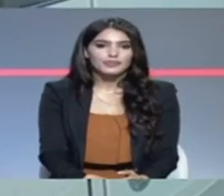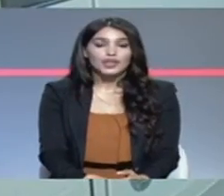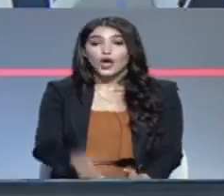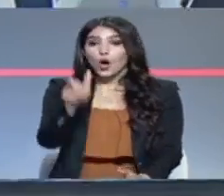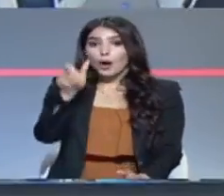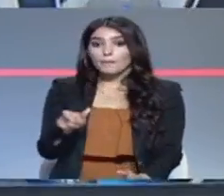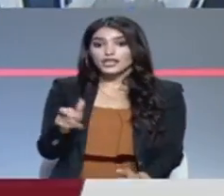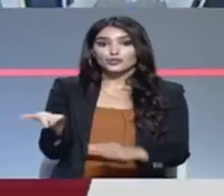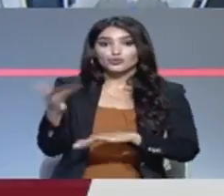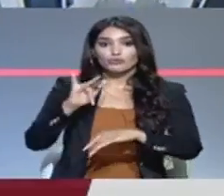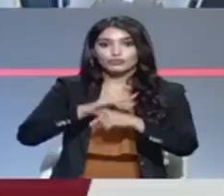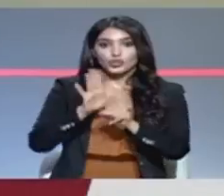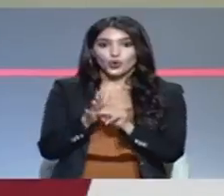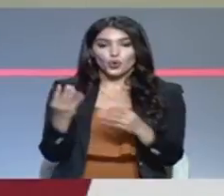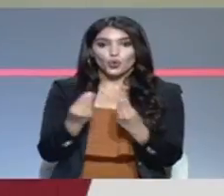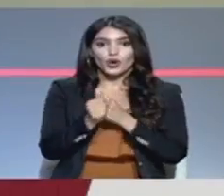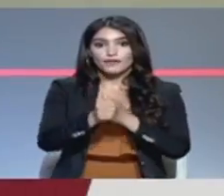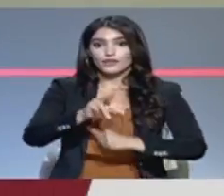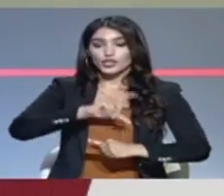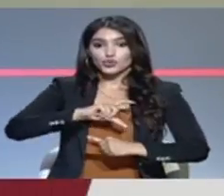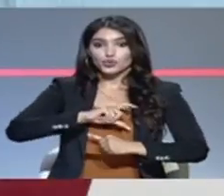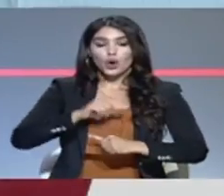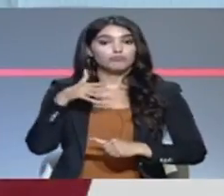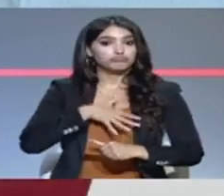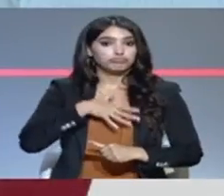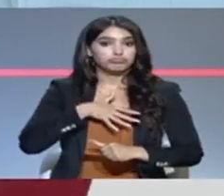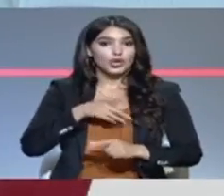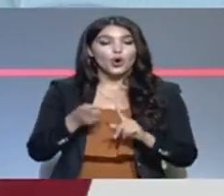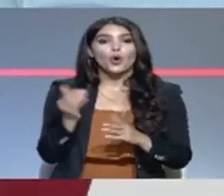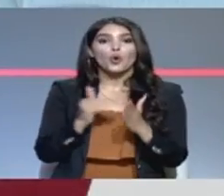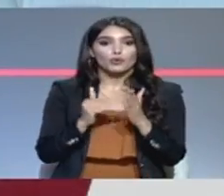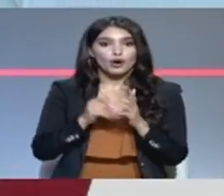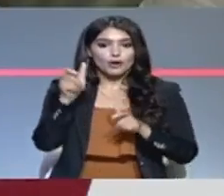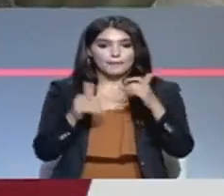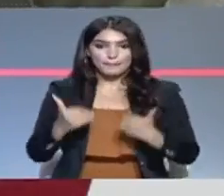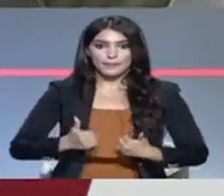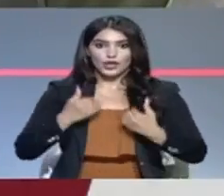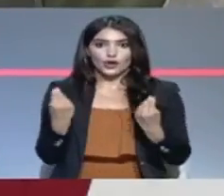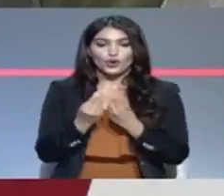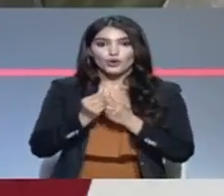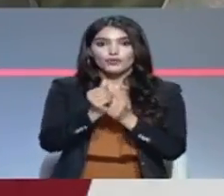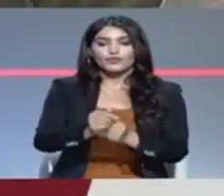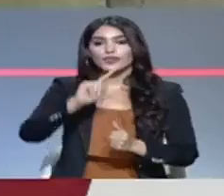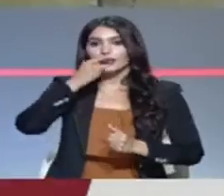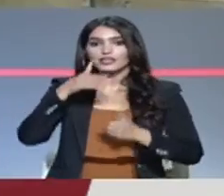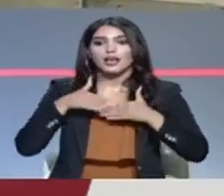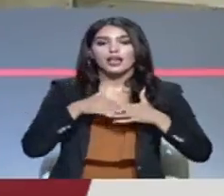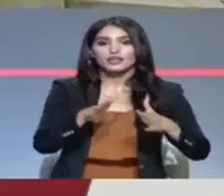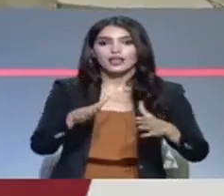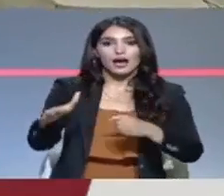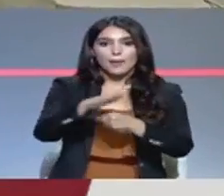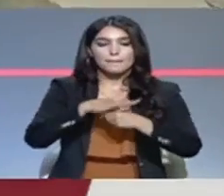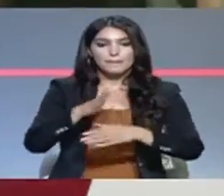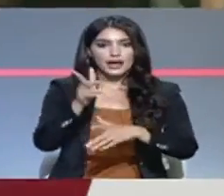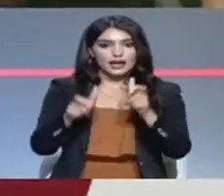حالة وفاة بفيروس كورونا في سوسة والحامة، وازدياد حالات الشفاء بجابس، وتوجه نحو توسيع طاقة استيعاب